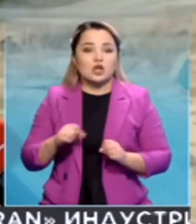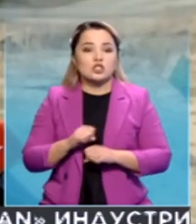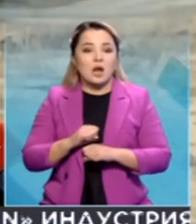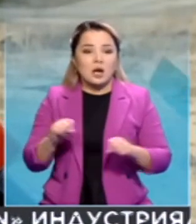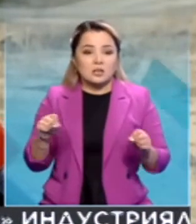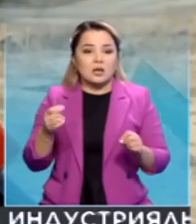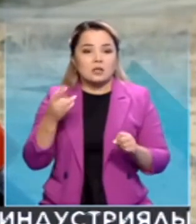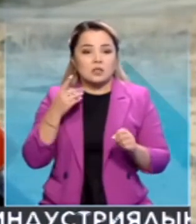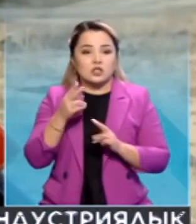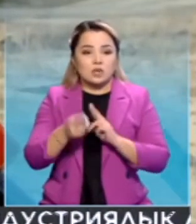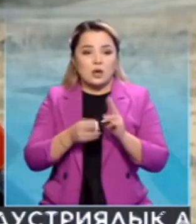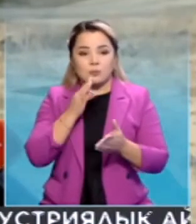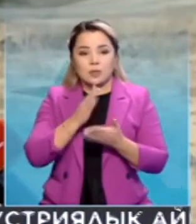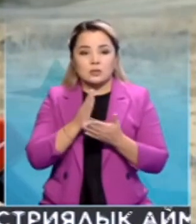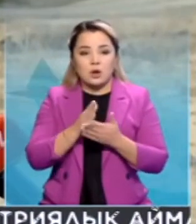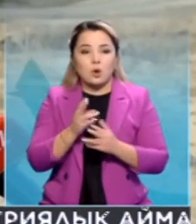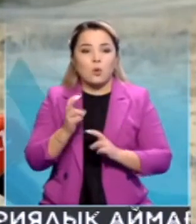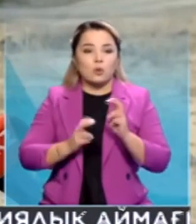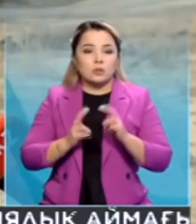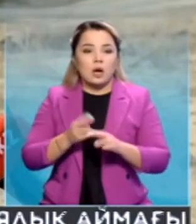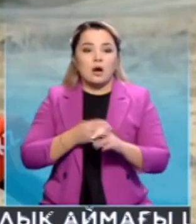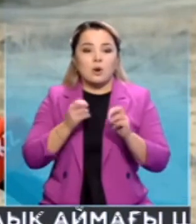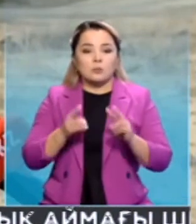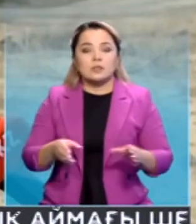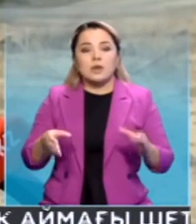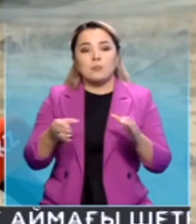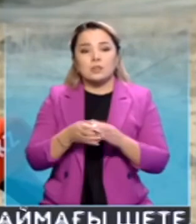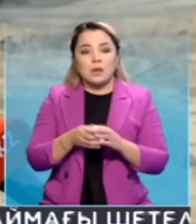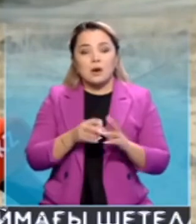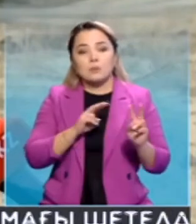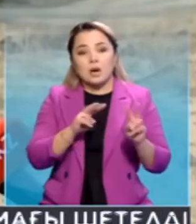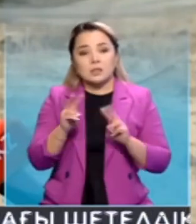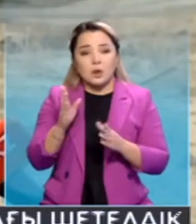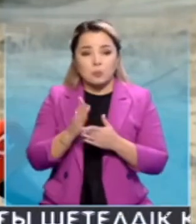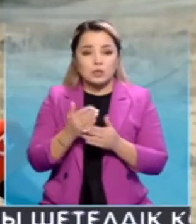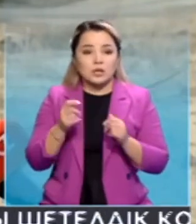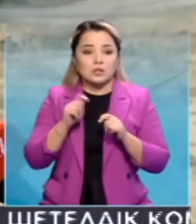айтады. Бұл жағдайды өндірістік қауіпсіздік департаменті қадағалап отыр. Енді тексеріс жүргізеді.